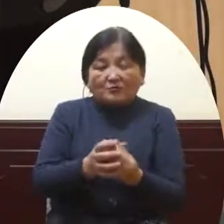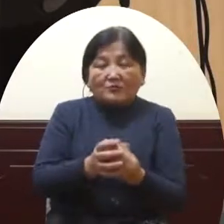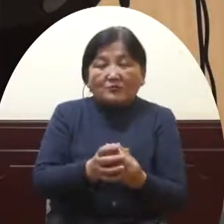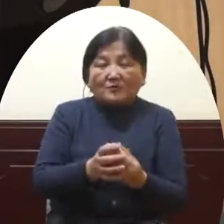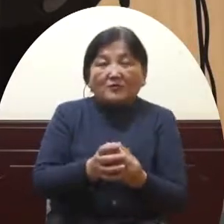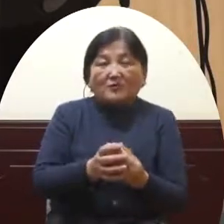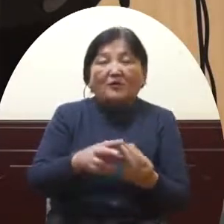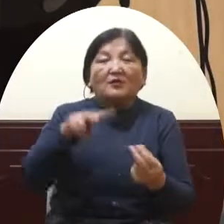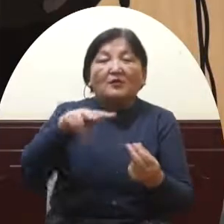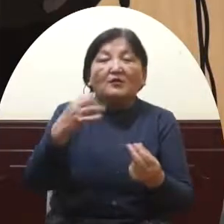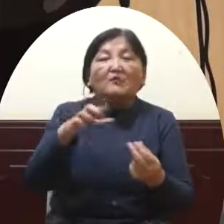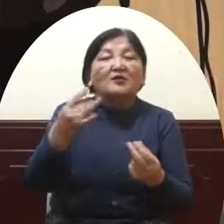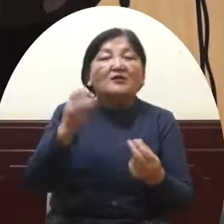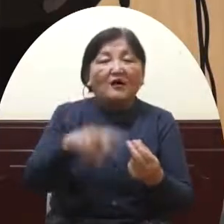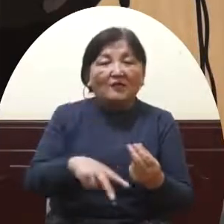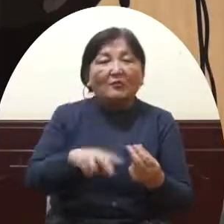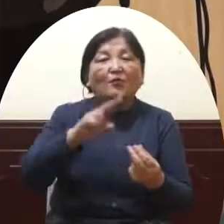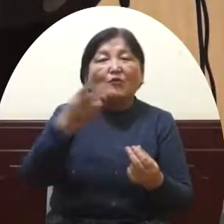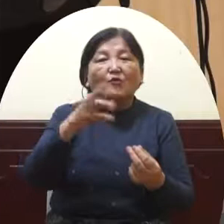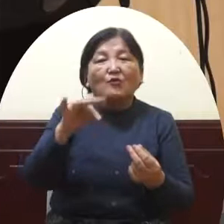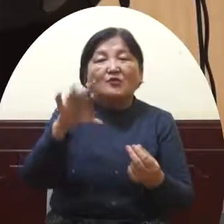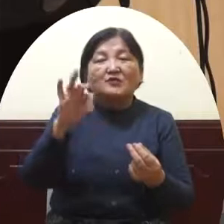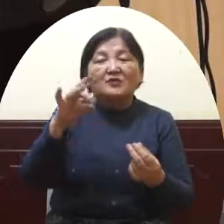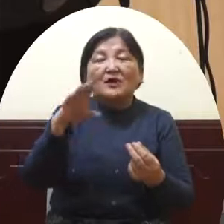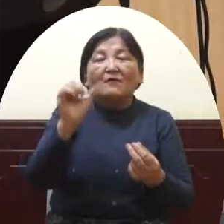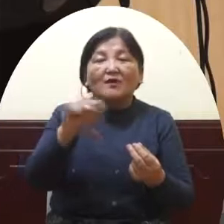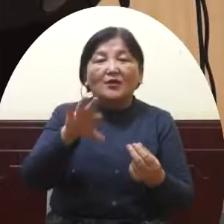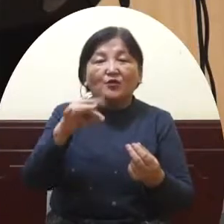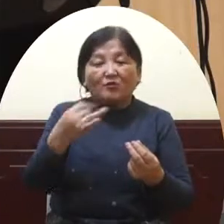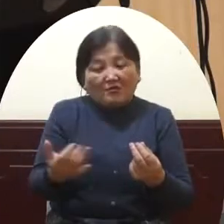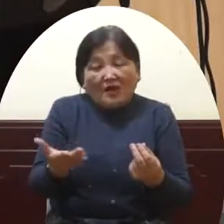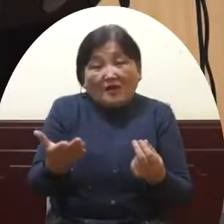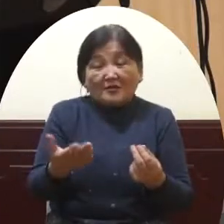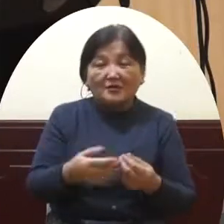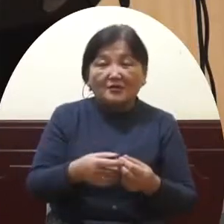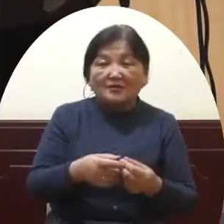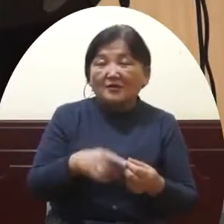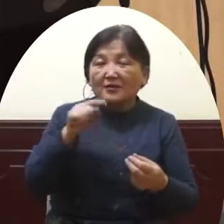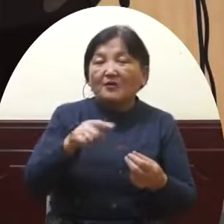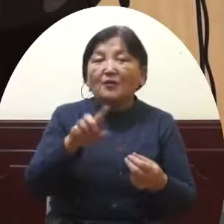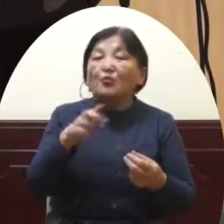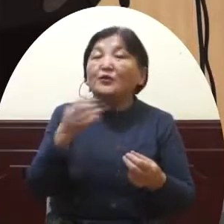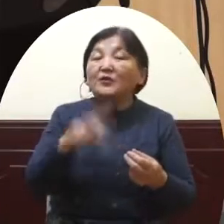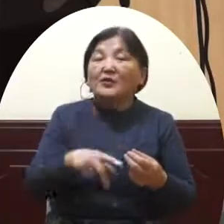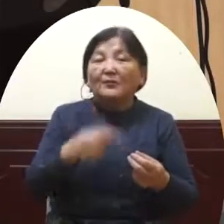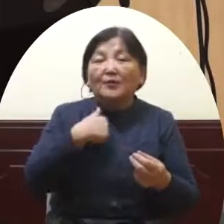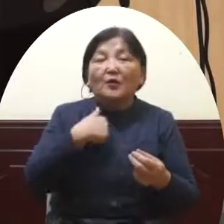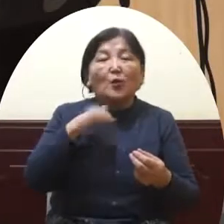юм? Чи сүүлийн 200 жилийн хүн төрөлхтний бүтээл байгаа байхгүй юу? Энэ бүтээлийг бид нар улс төрийн